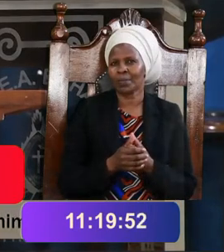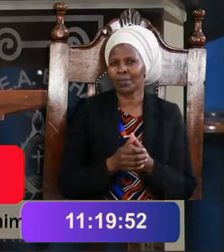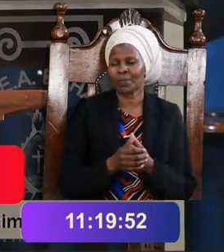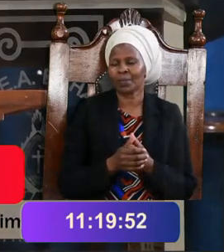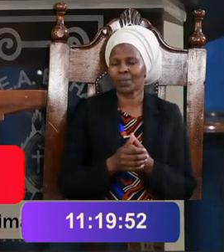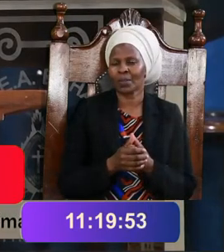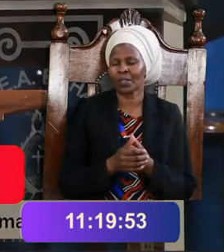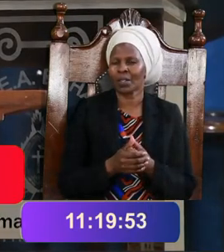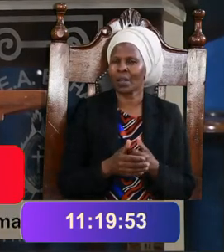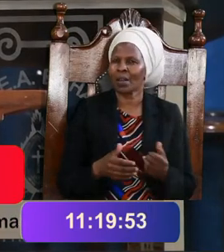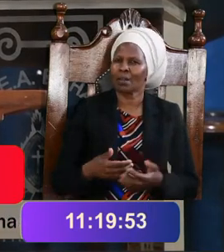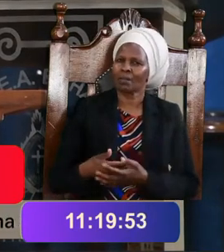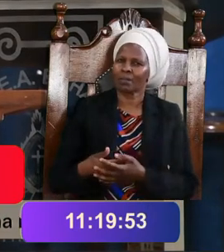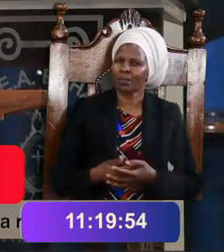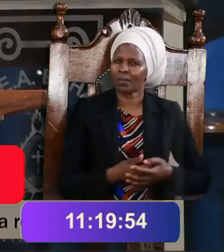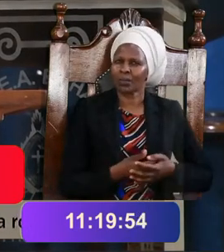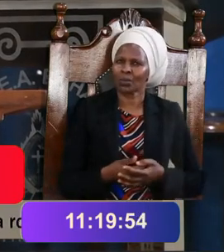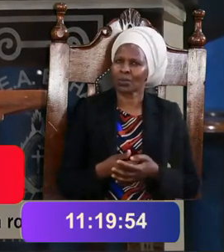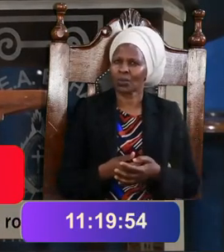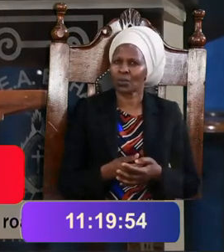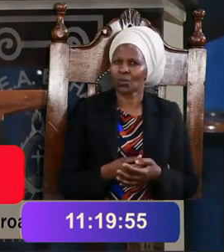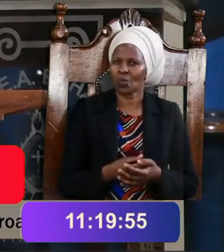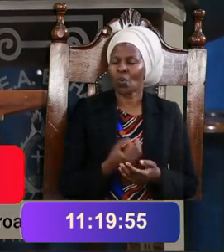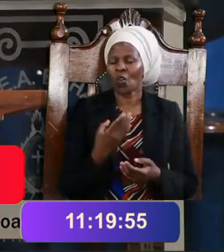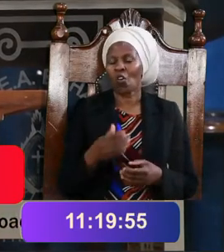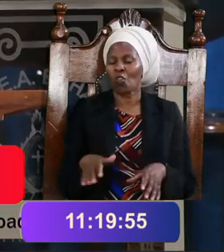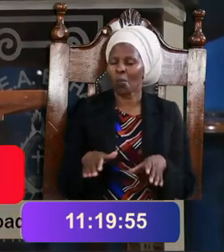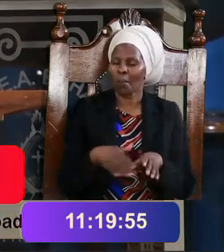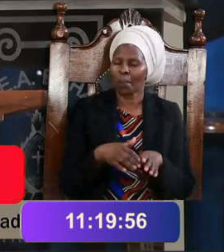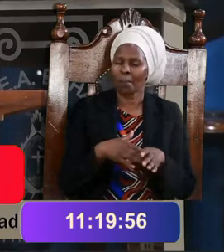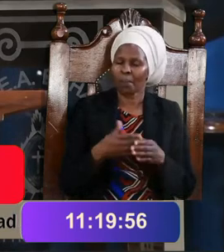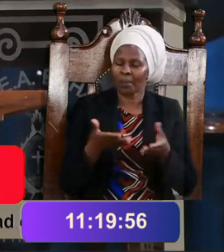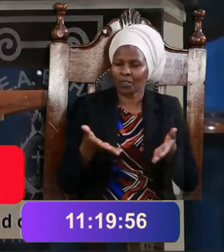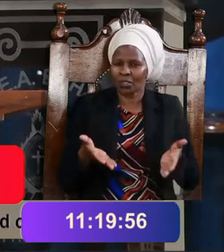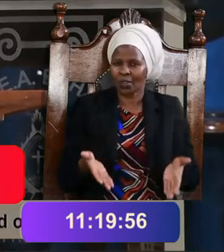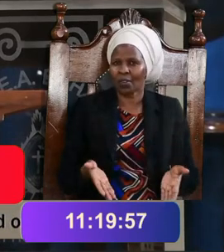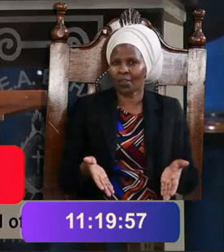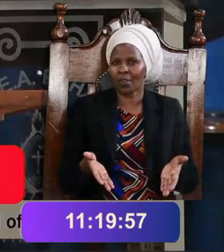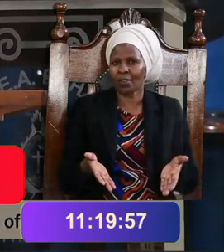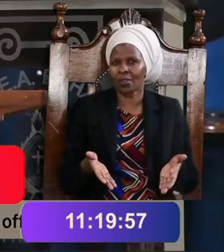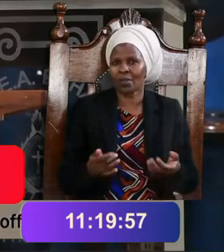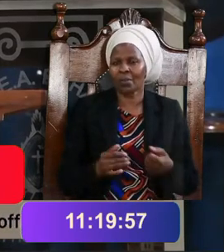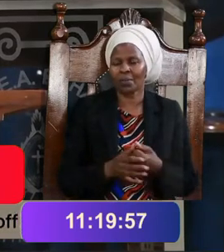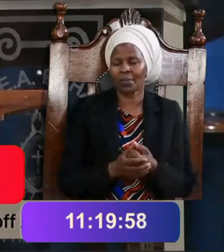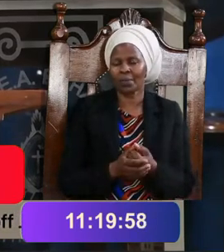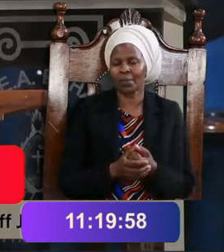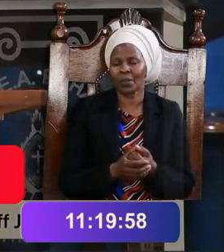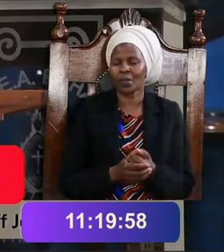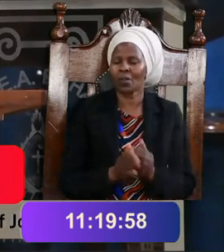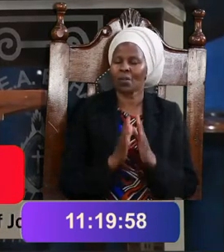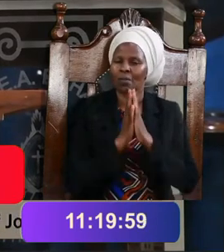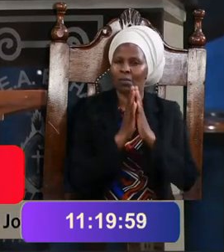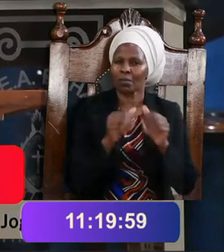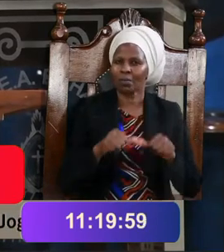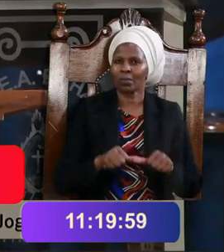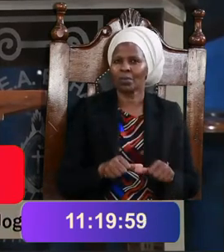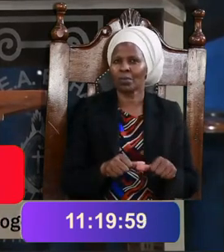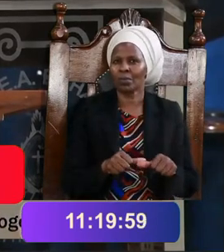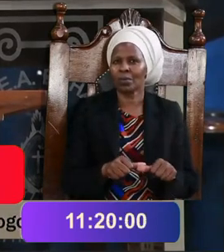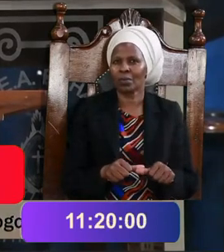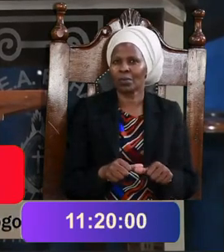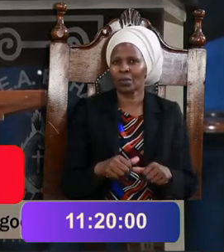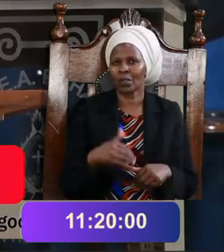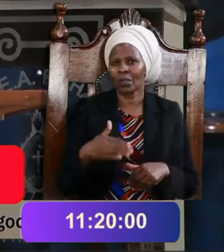ni mtoto wa Mr. and Mrs. Bernard Thoita ama Wakanyi kutoka Marigo South District. Maombi inaendelea kila